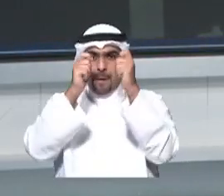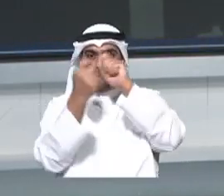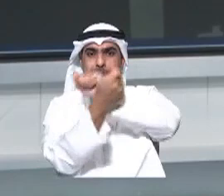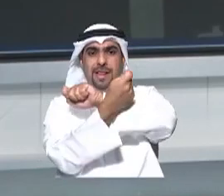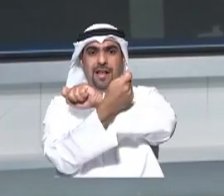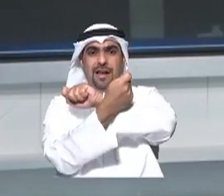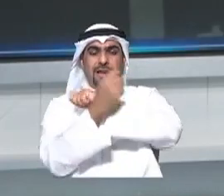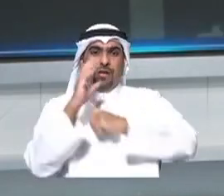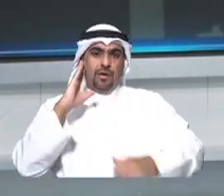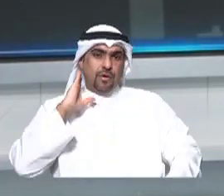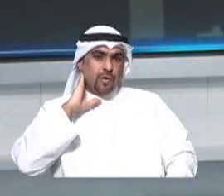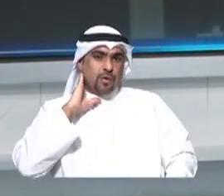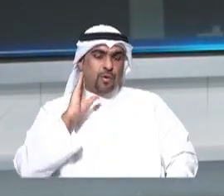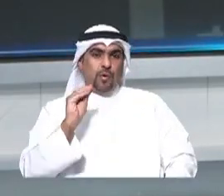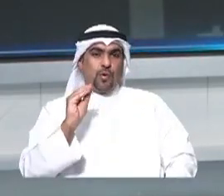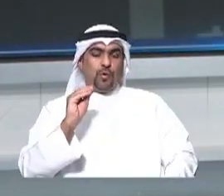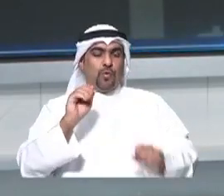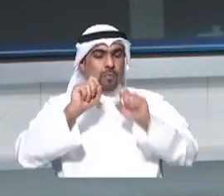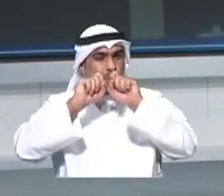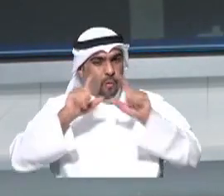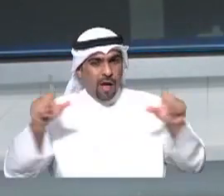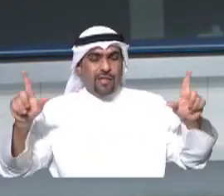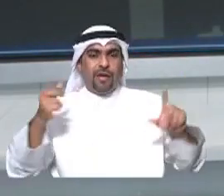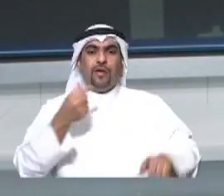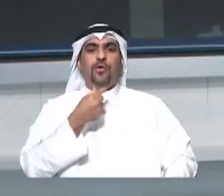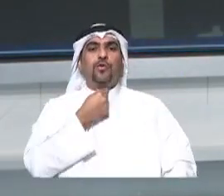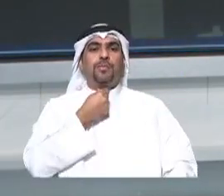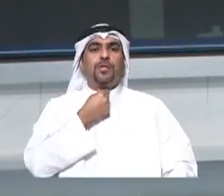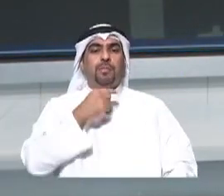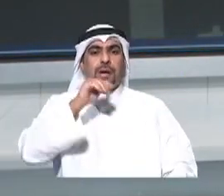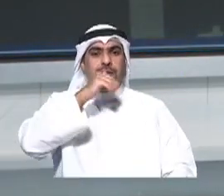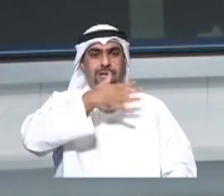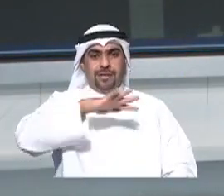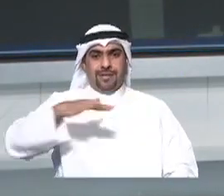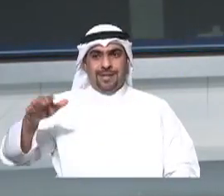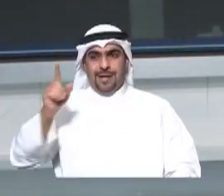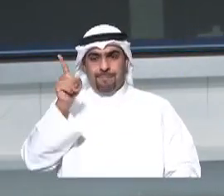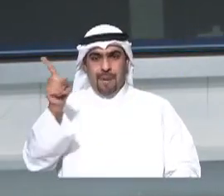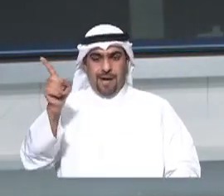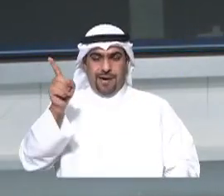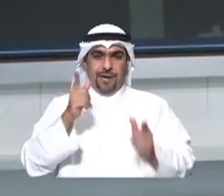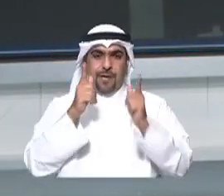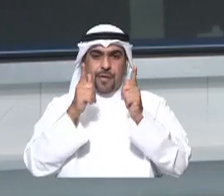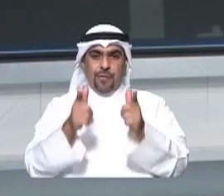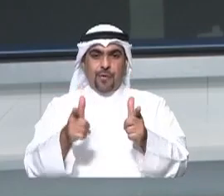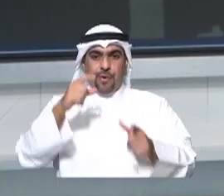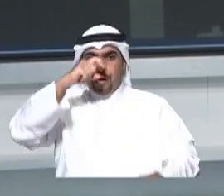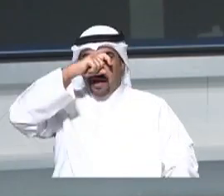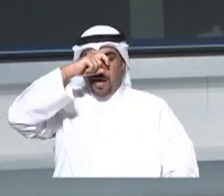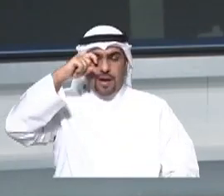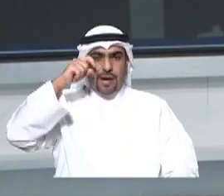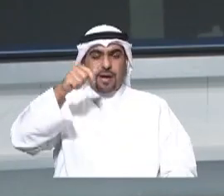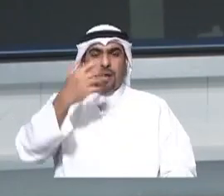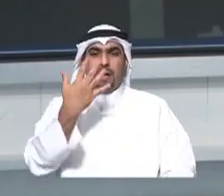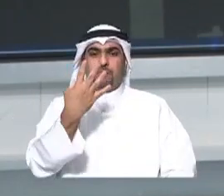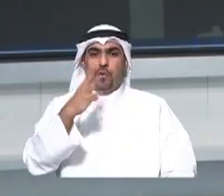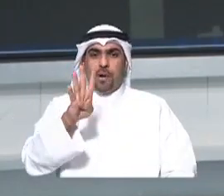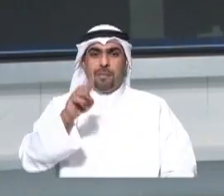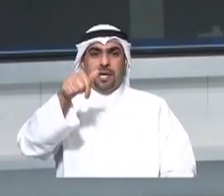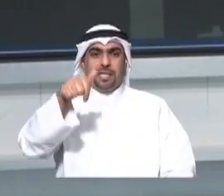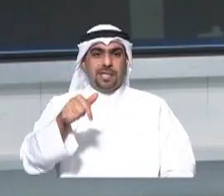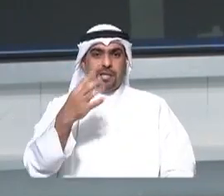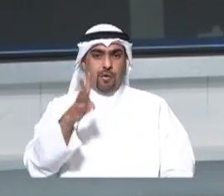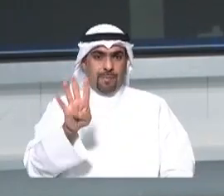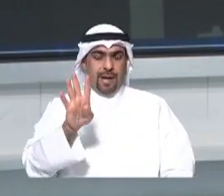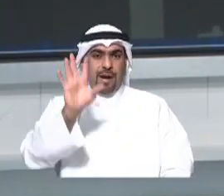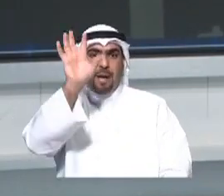تكون رطبة وحارة خلال فترة النهار، ودرجات الحرارة العظمى متوقعة ما بين 45 إلى 46 درجة مئوية، بالنسبة